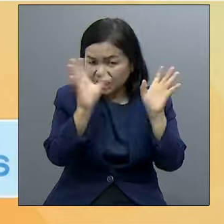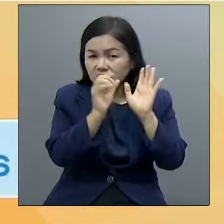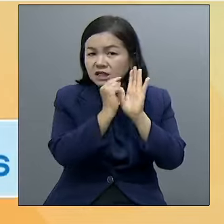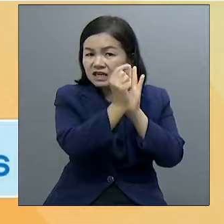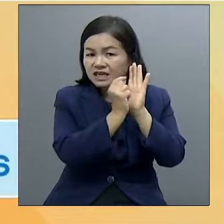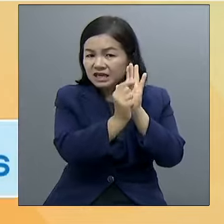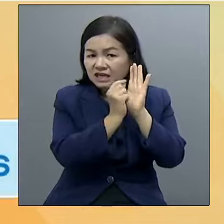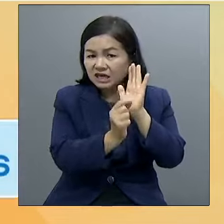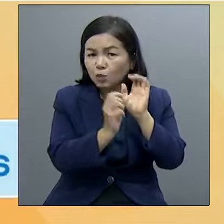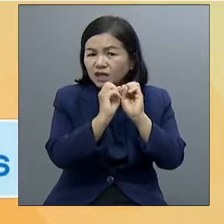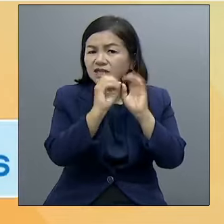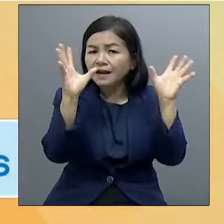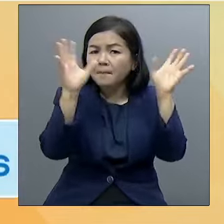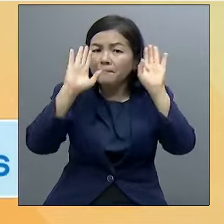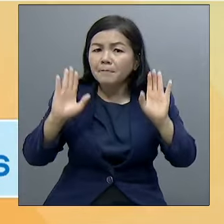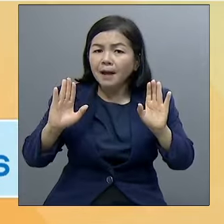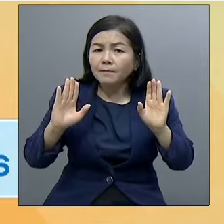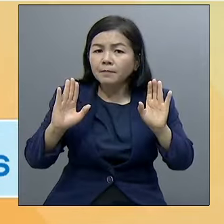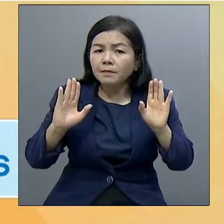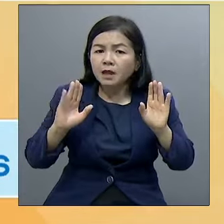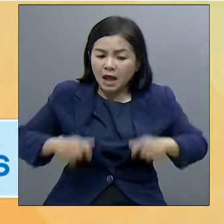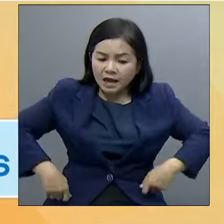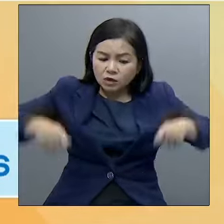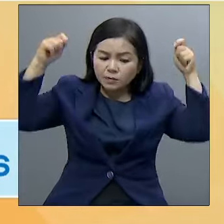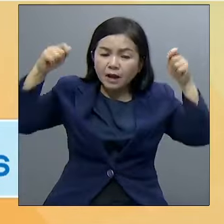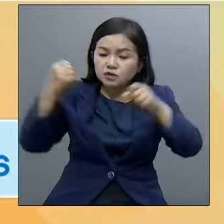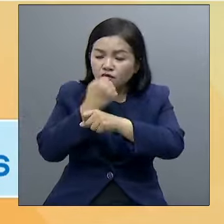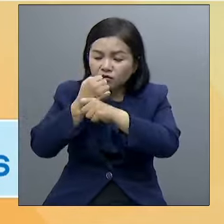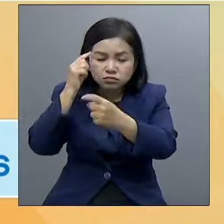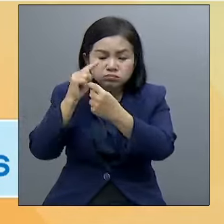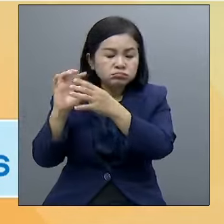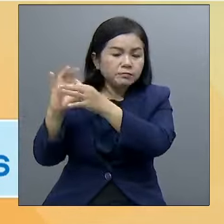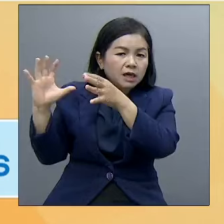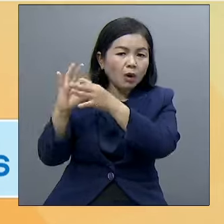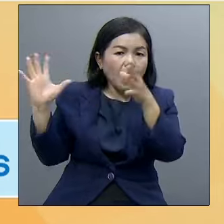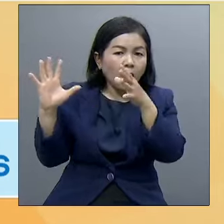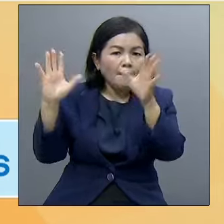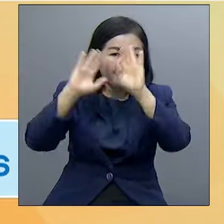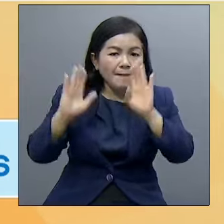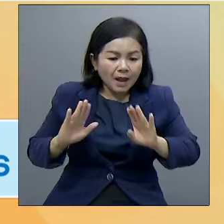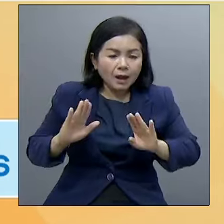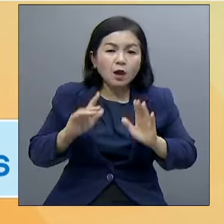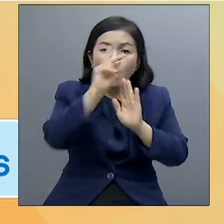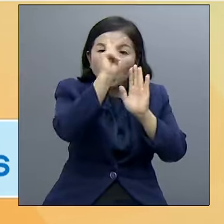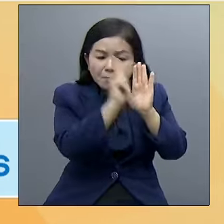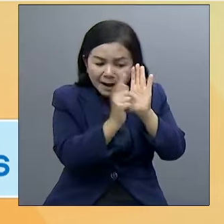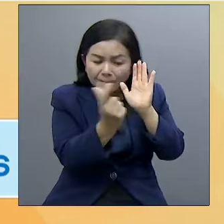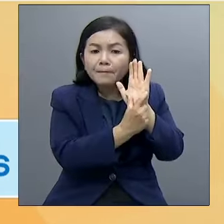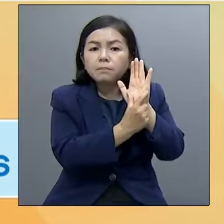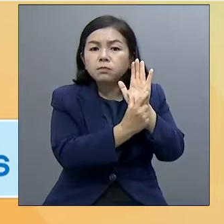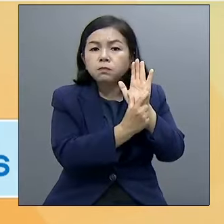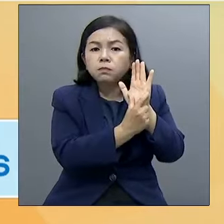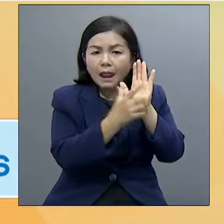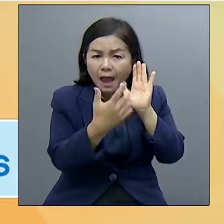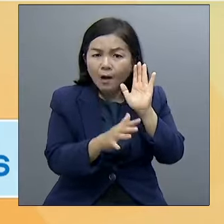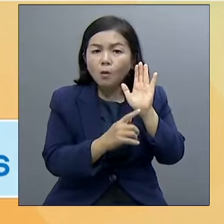ขาดูตั้งแต่ตัวต้นทางไม่ได้ดูตรงปลายทางว่าอาจจะสร้างทักษะการเรียนรู้ให้กับเด็ก มันไม่ได้มันคุณอ้างไม่ได้ไงเพราะกฎหมายดันเขียนว ่ากำหนดมาแล้ว มันเขียนมาแล้วไม่ว่